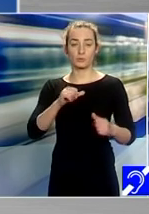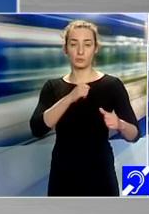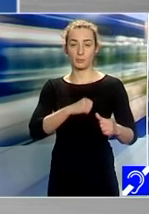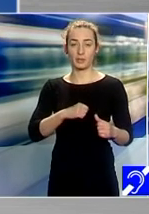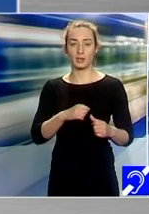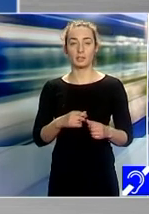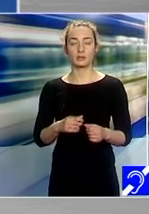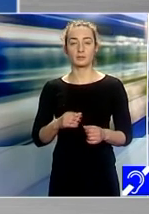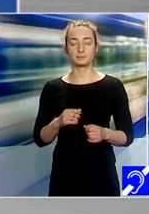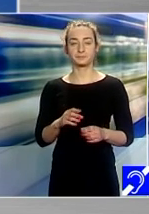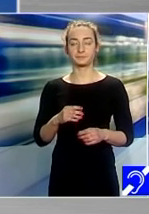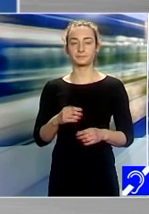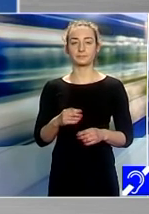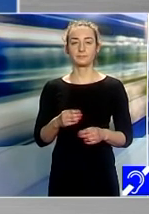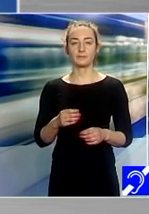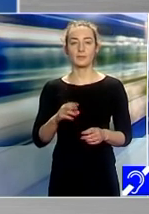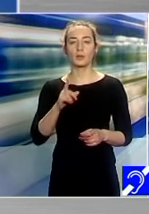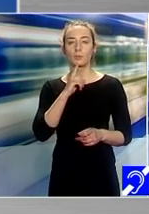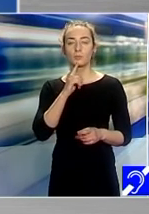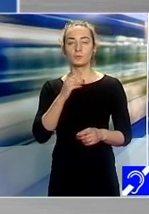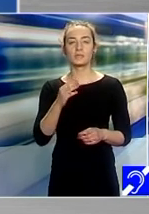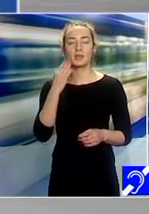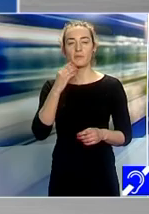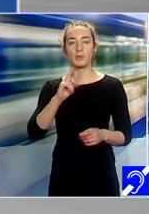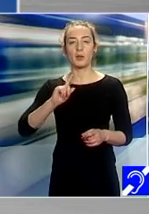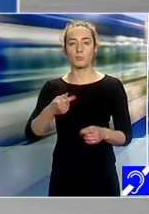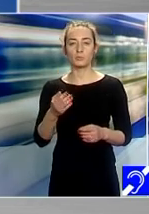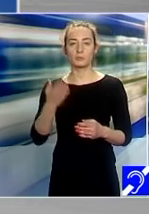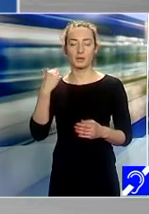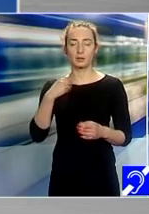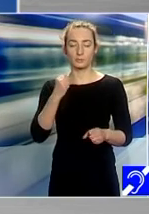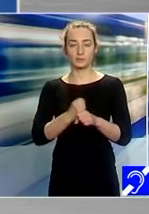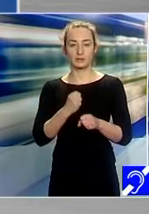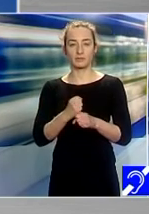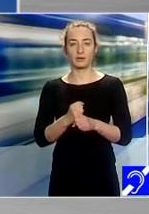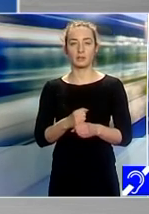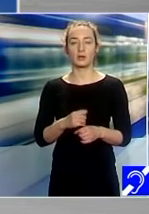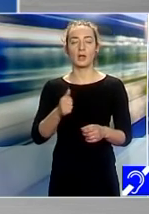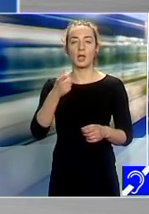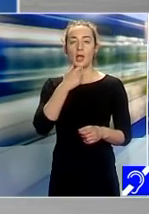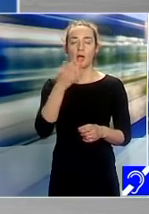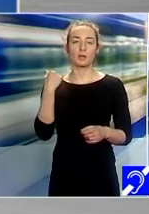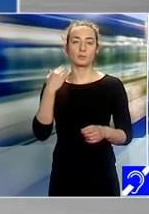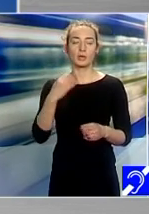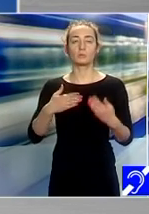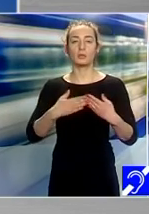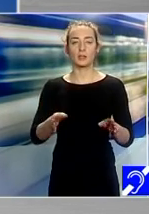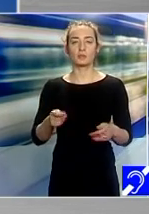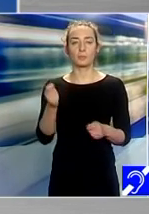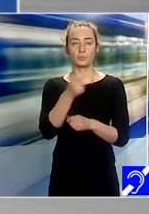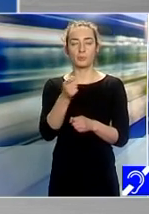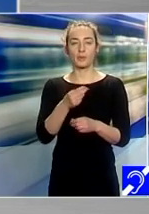femei au beneficiat de această oportunitate. Vom afla cum a decurs anul trecut acest proiect și ce noutăți mai sunt de la